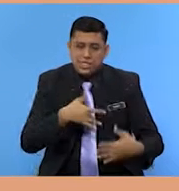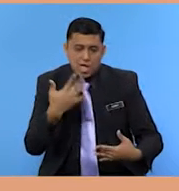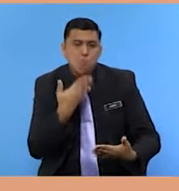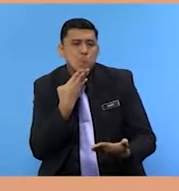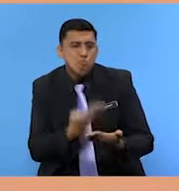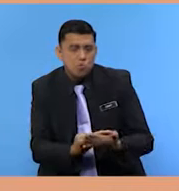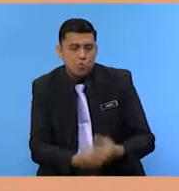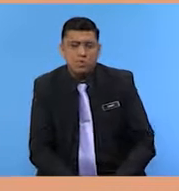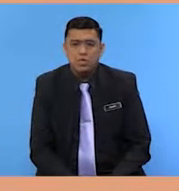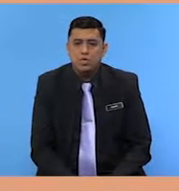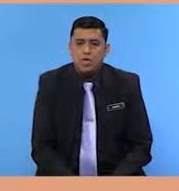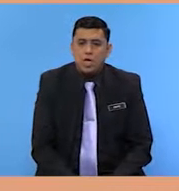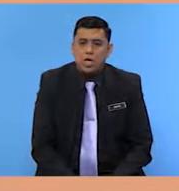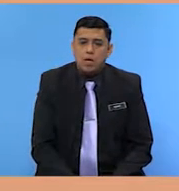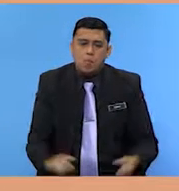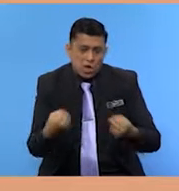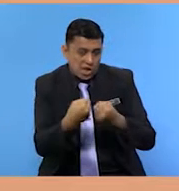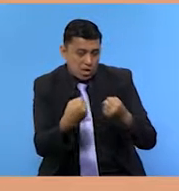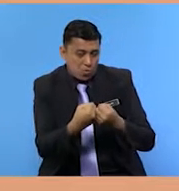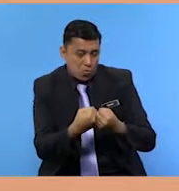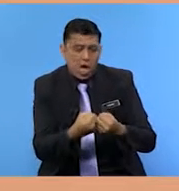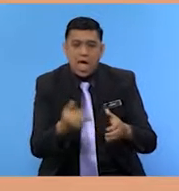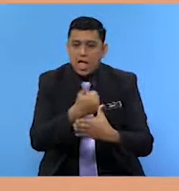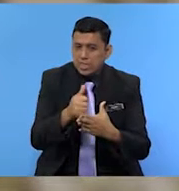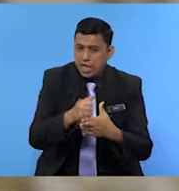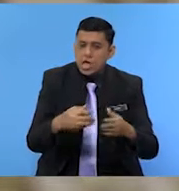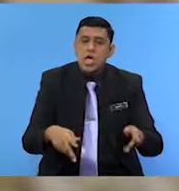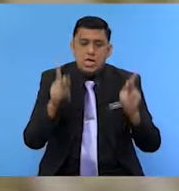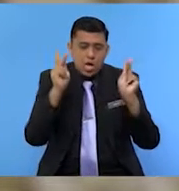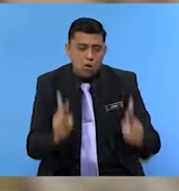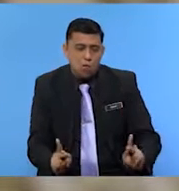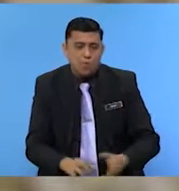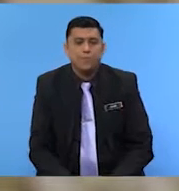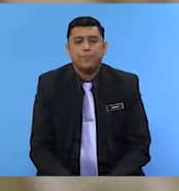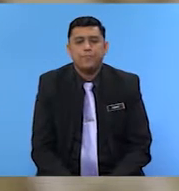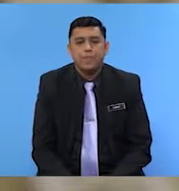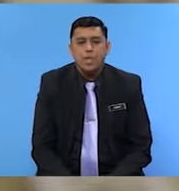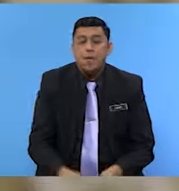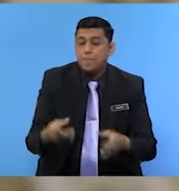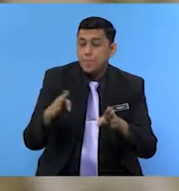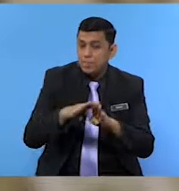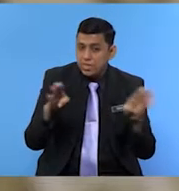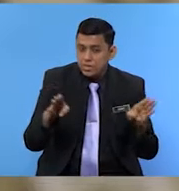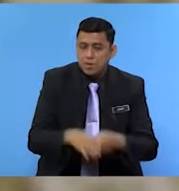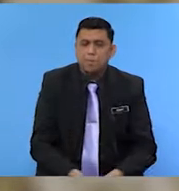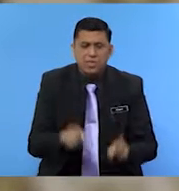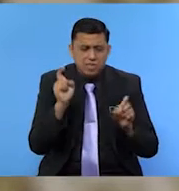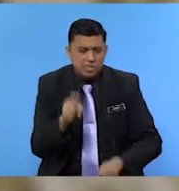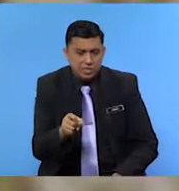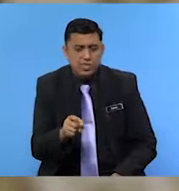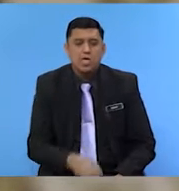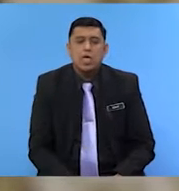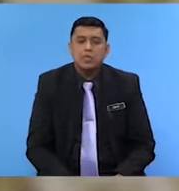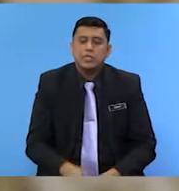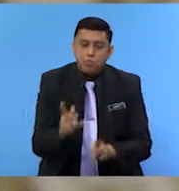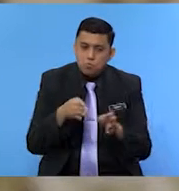baik antara pelbagai kaum di negara kita. Justru perbezaan dan kepelbagaian ini perlu kita tangani dan kita uruskan